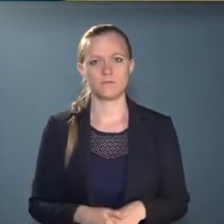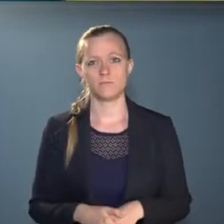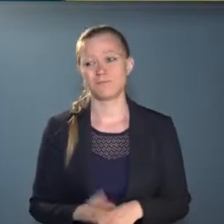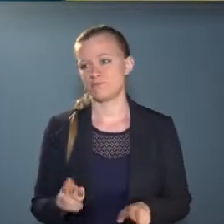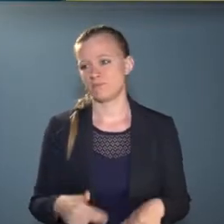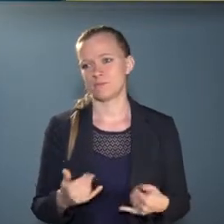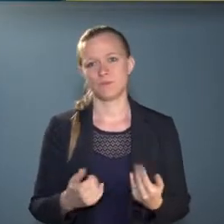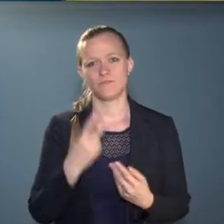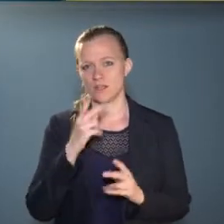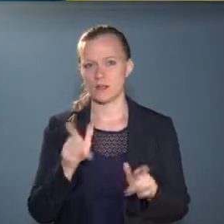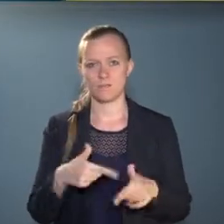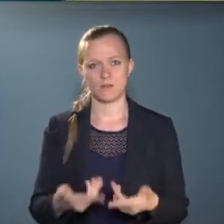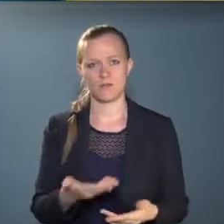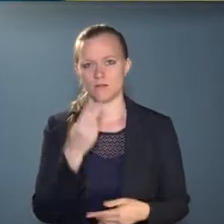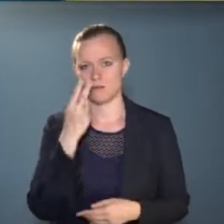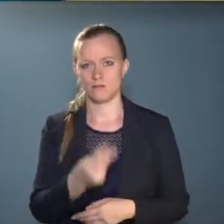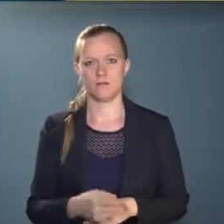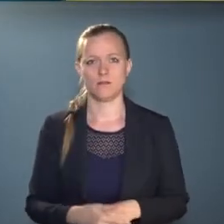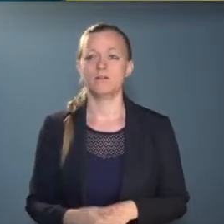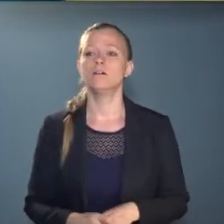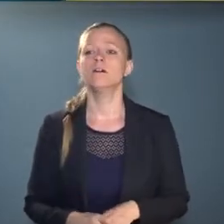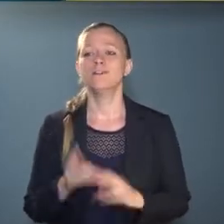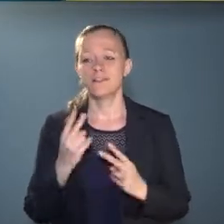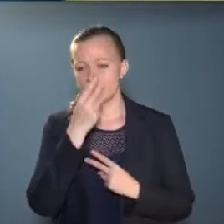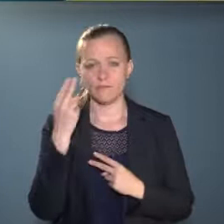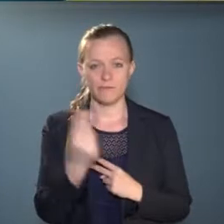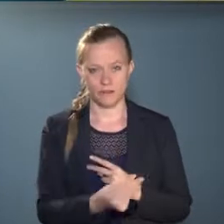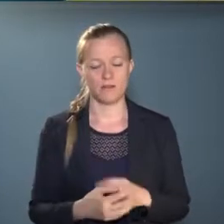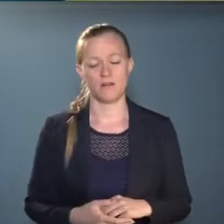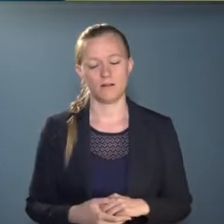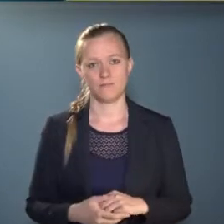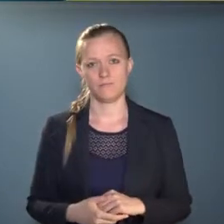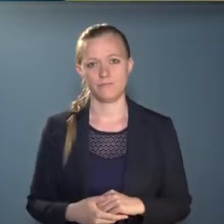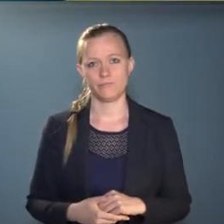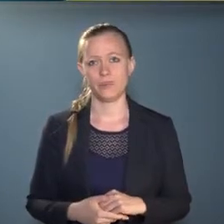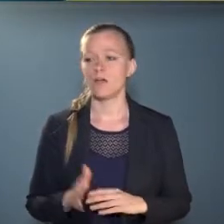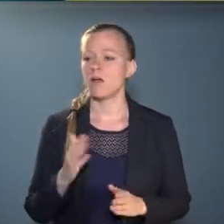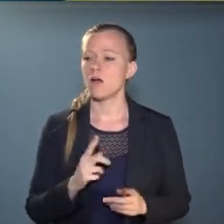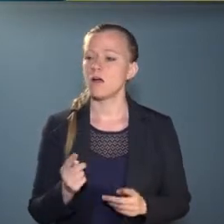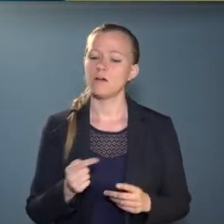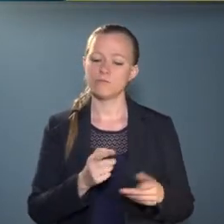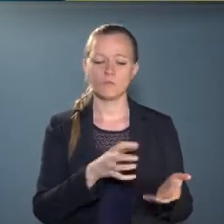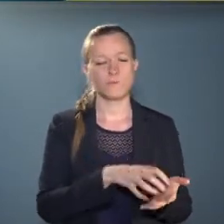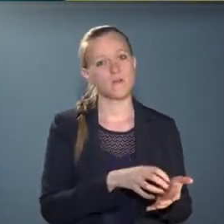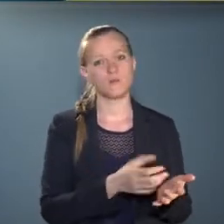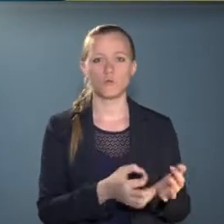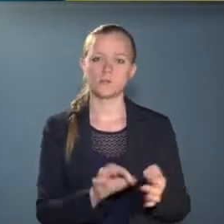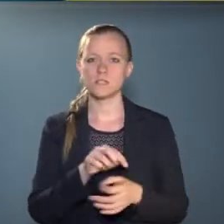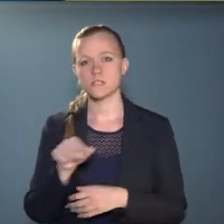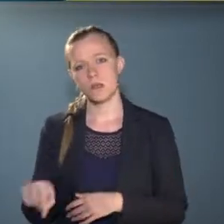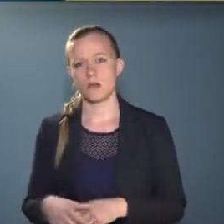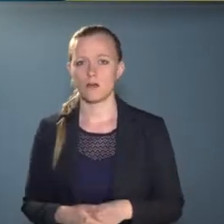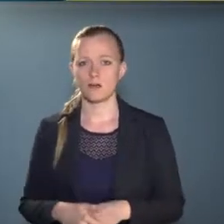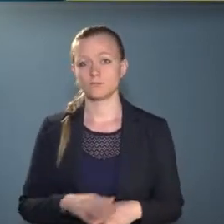nem lehet ma figyelmen kívül hagyni. És azt sem lehet figyelmen kívül hagyni, hogyha megszorítják egyik városba Magyarországban,